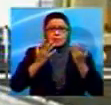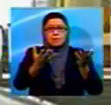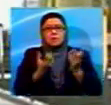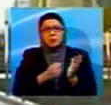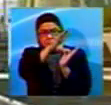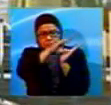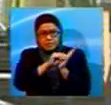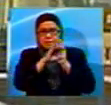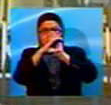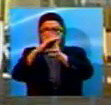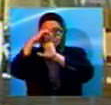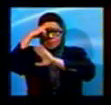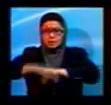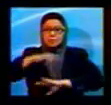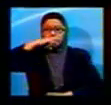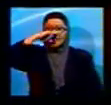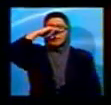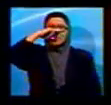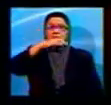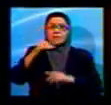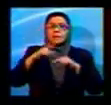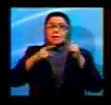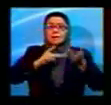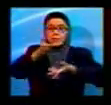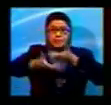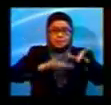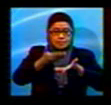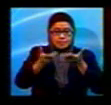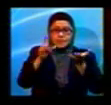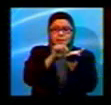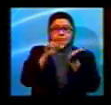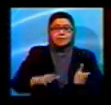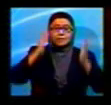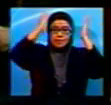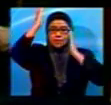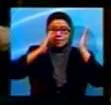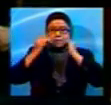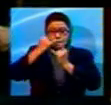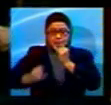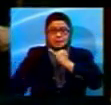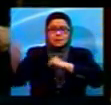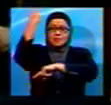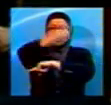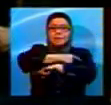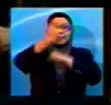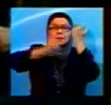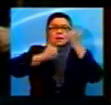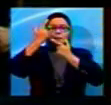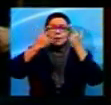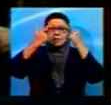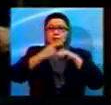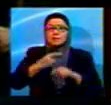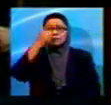contoh buat Kazakhstan bercakap kepada wartawan Malaysia pada hari terakhir lawatan beliau Datuk Seri Najib berkata dalam